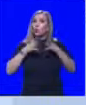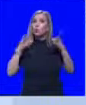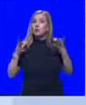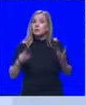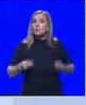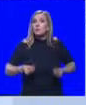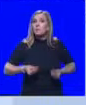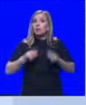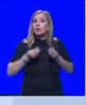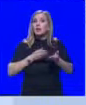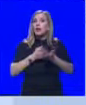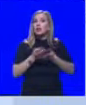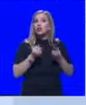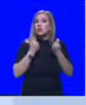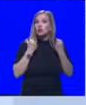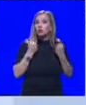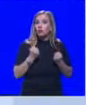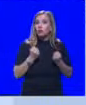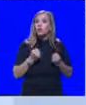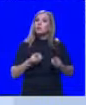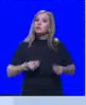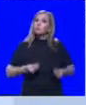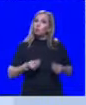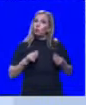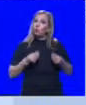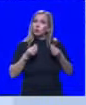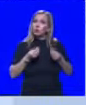да подобрят начина им на живот, да облагородят